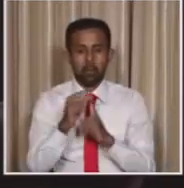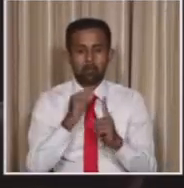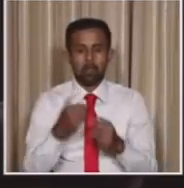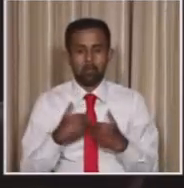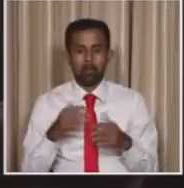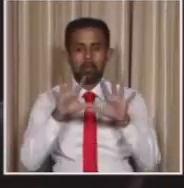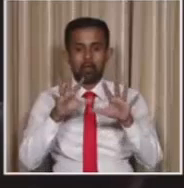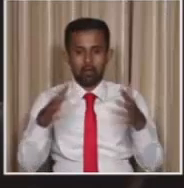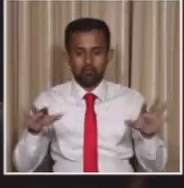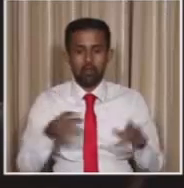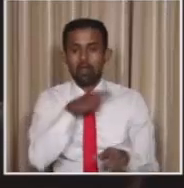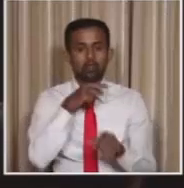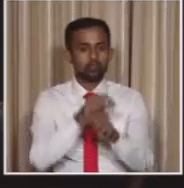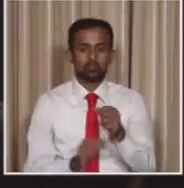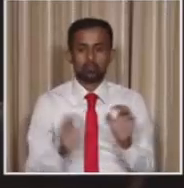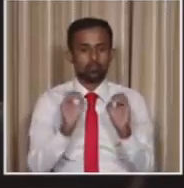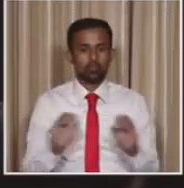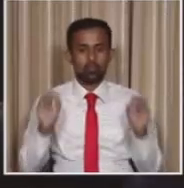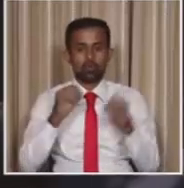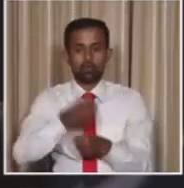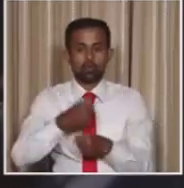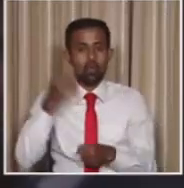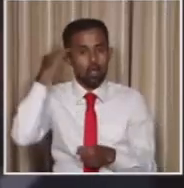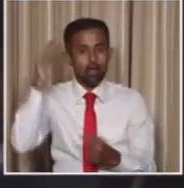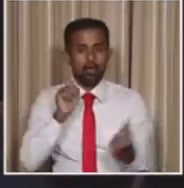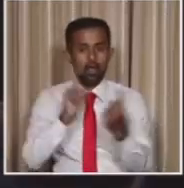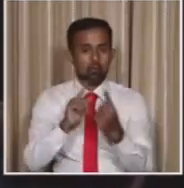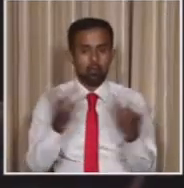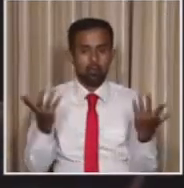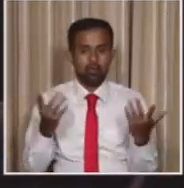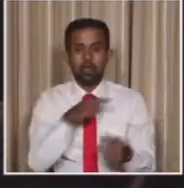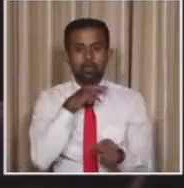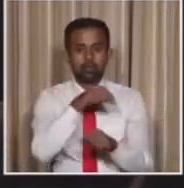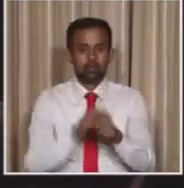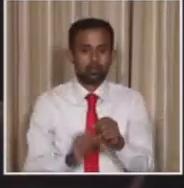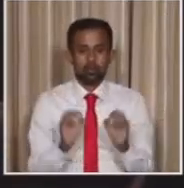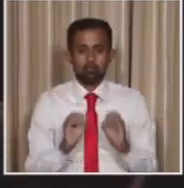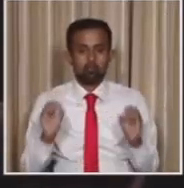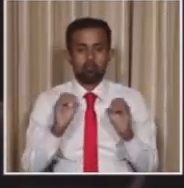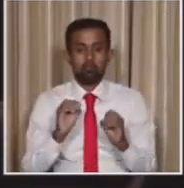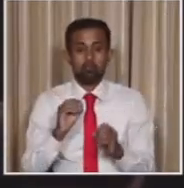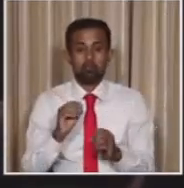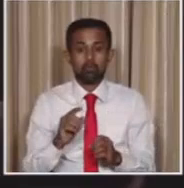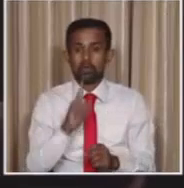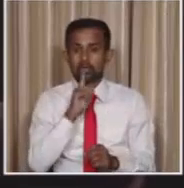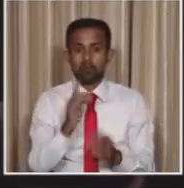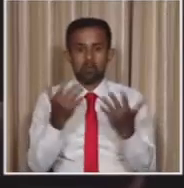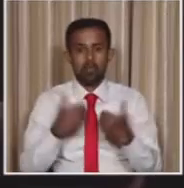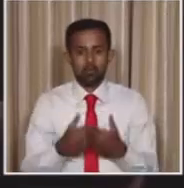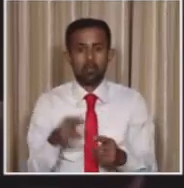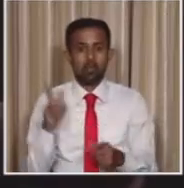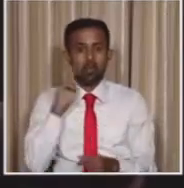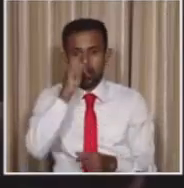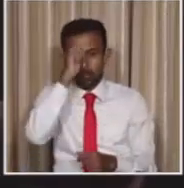අපි කිව්වා රතු නූල් බැඳ නැතුවට. අපි ඥානක්කර ගාවට ගියේ නැතුවට රතු නූල් බැඳ නැතුවට අපි ඥානක්කට කියන්න බැරි ඒවා අපි කිව්වා රනිල්